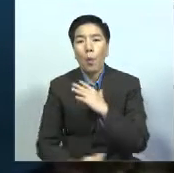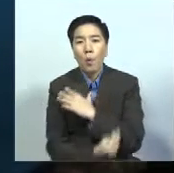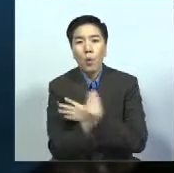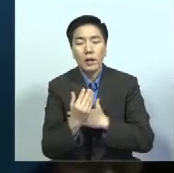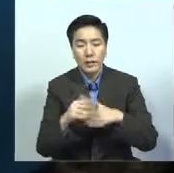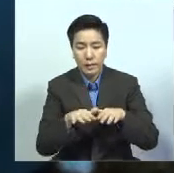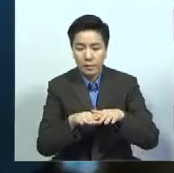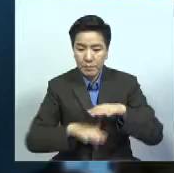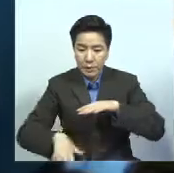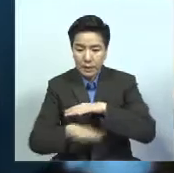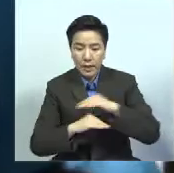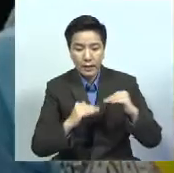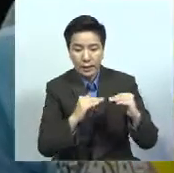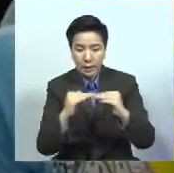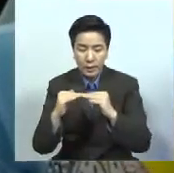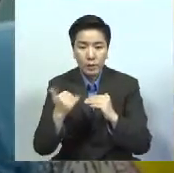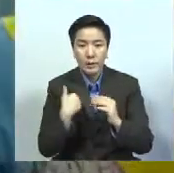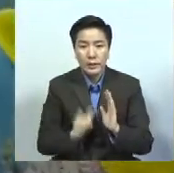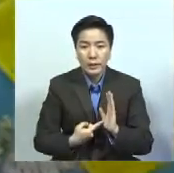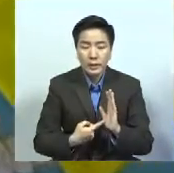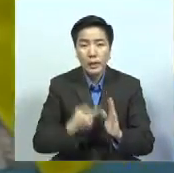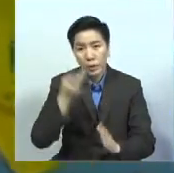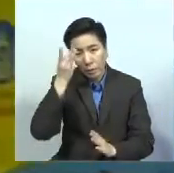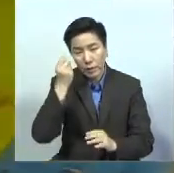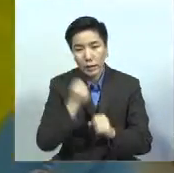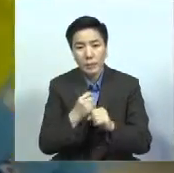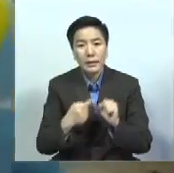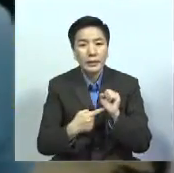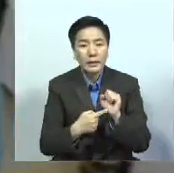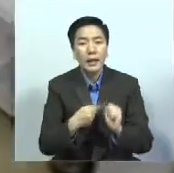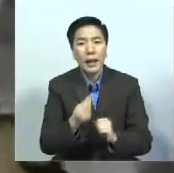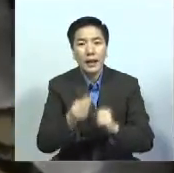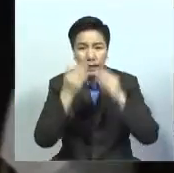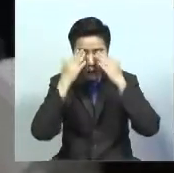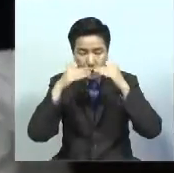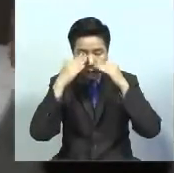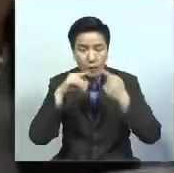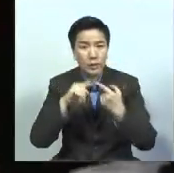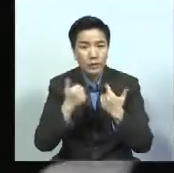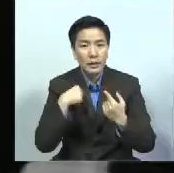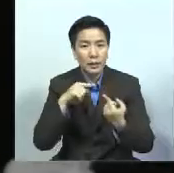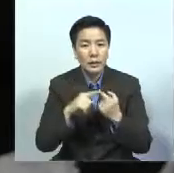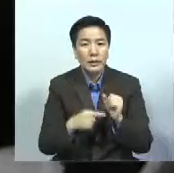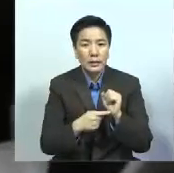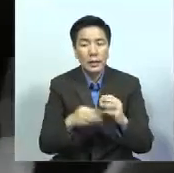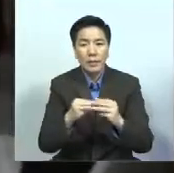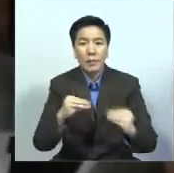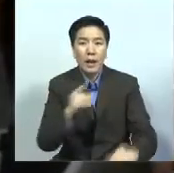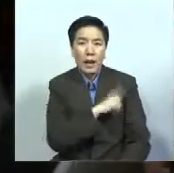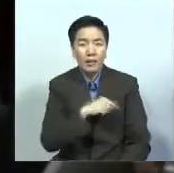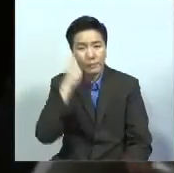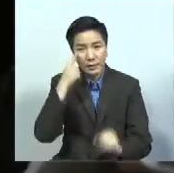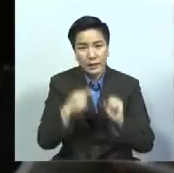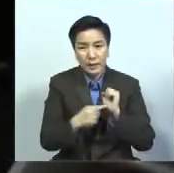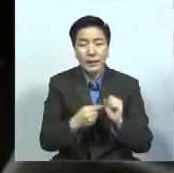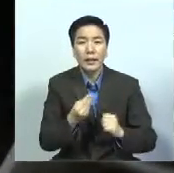และพื้นฐานเดียวกันขณะเดียวกันครับก็ได้เสนอแนวคิดทำสัญลักษณ์ให้กับผู้พิการทางสายตานอกเหนือจากสัญลักษณ์ไม้เท้าสีขา